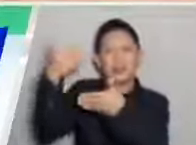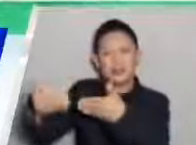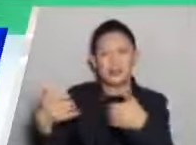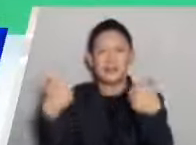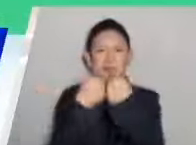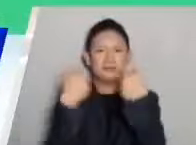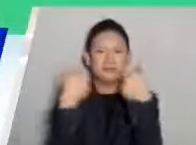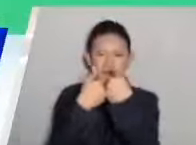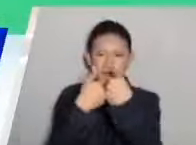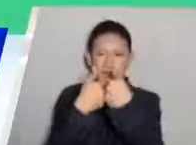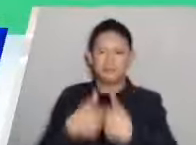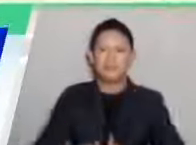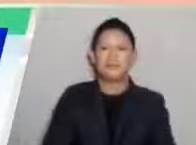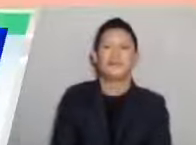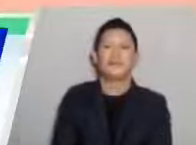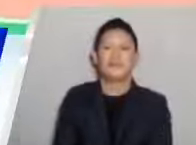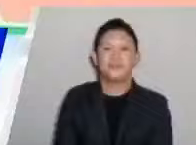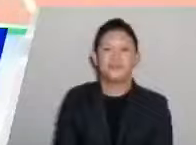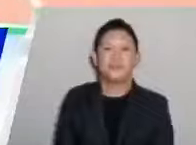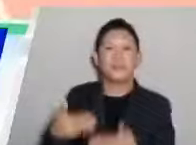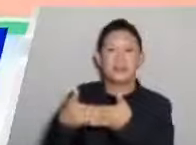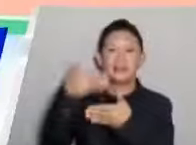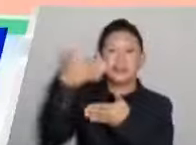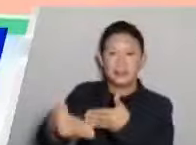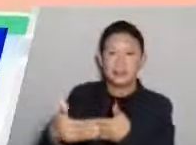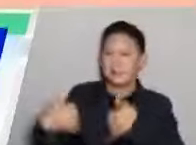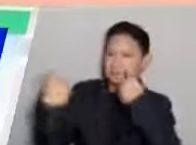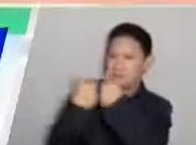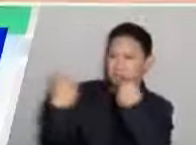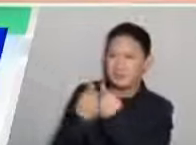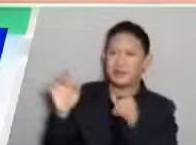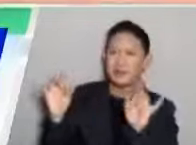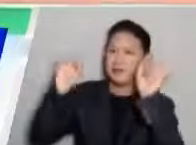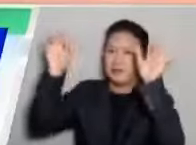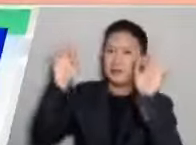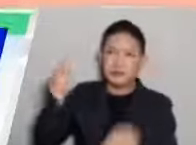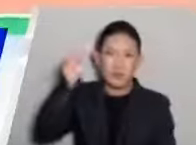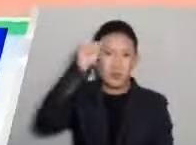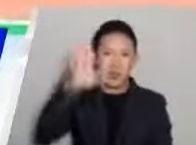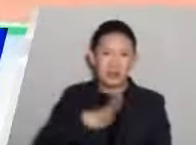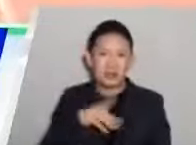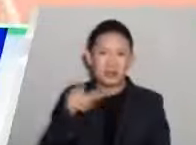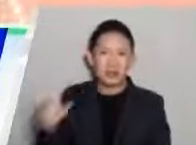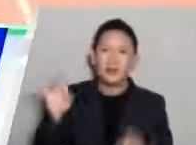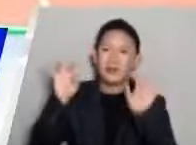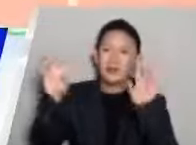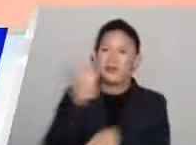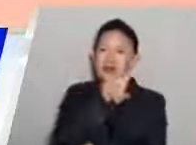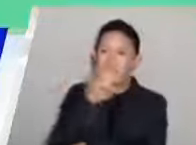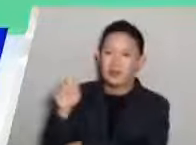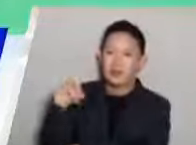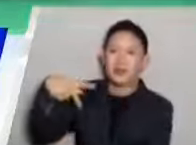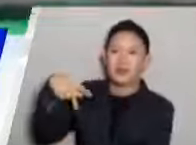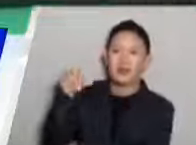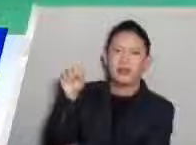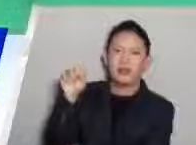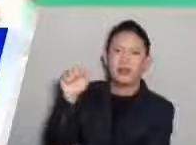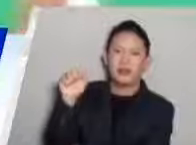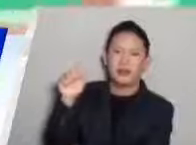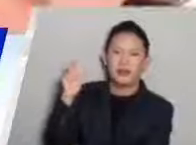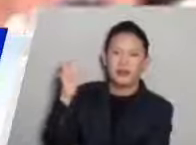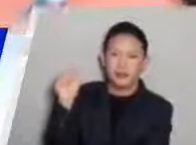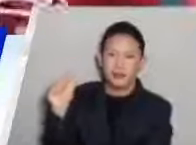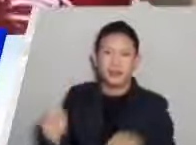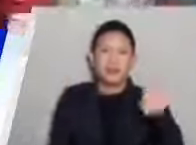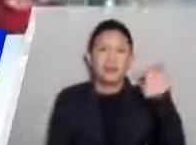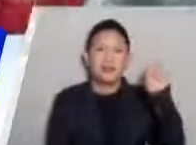Mas mainit naman ang laban sa Game 1 ng Men's Volleyball Finals sa pagitan ng Perpetual Altas at EAC Generals. Umpisa pa lang, matindi na